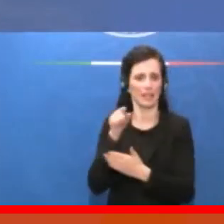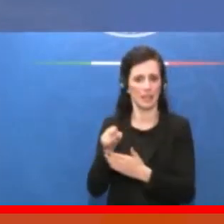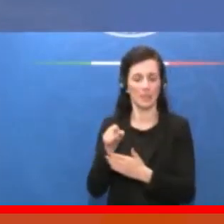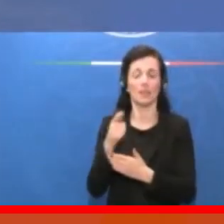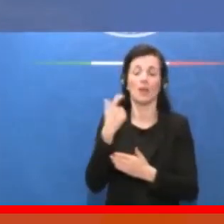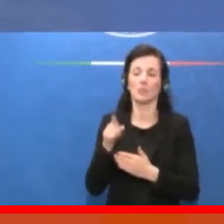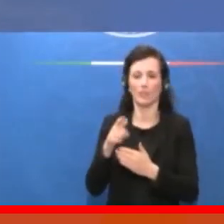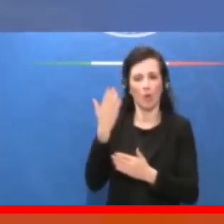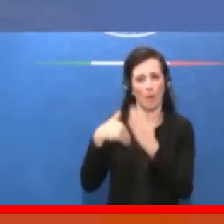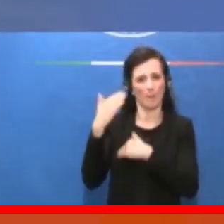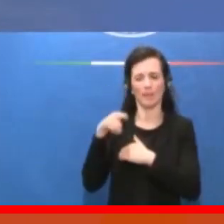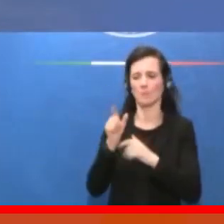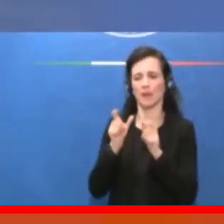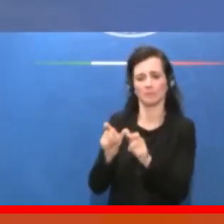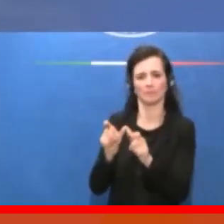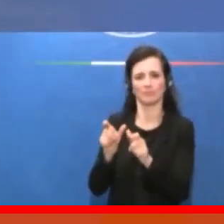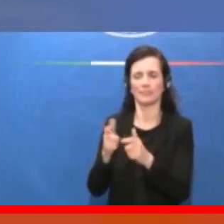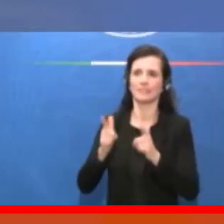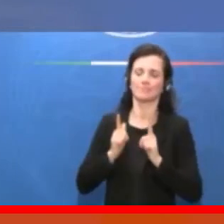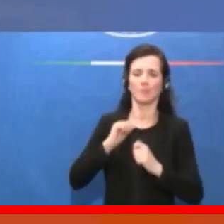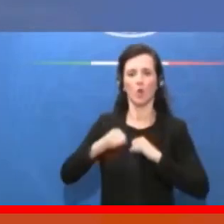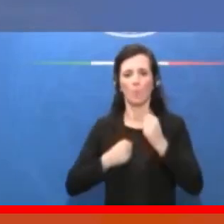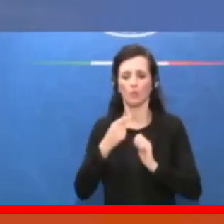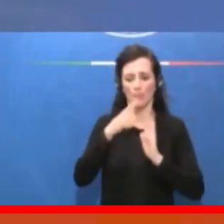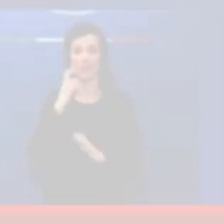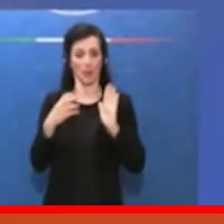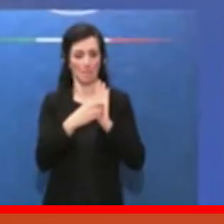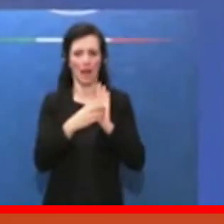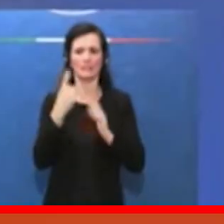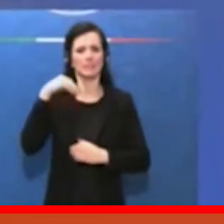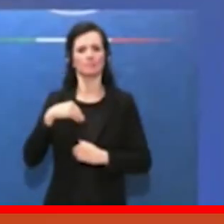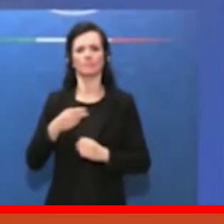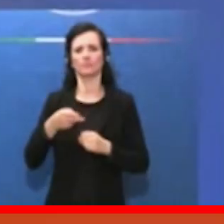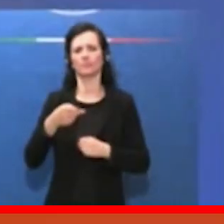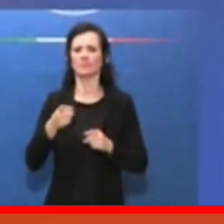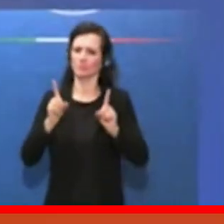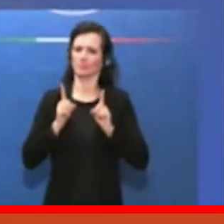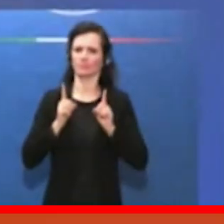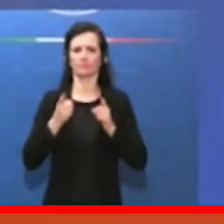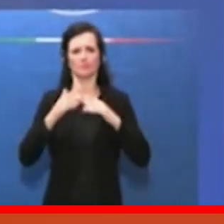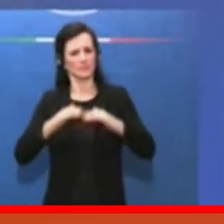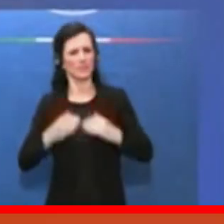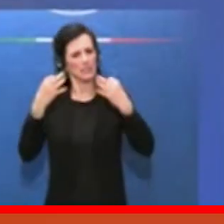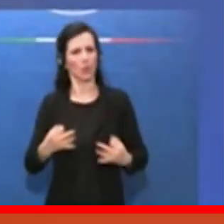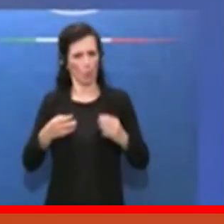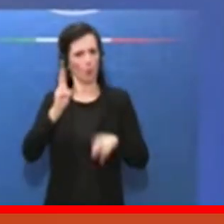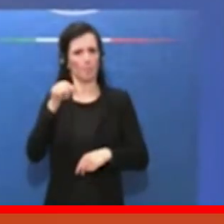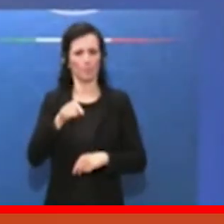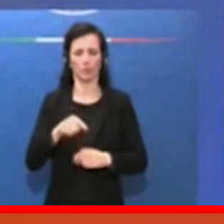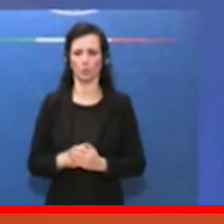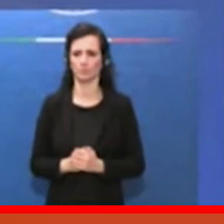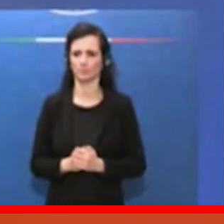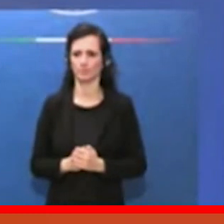limitato i nostri comportamenti nei mesi passati. Una cosa importantissima della vaccinazione, un